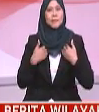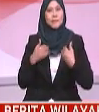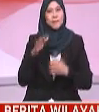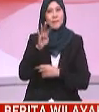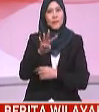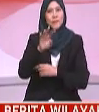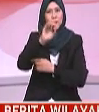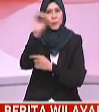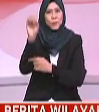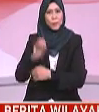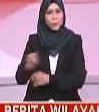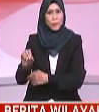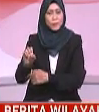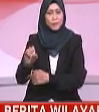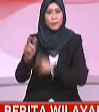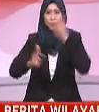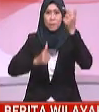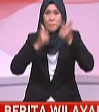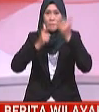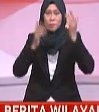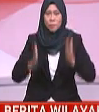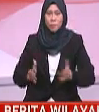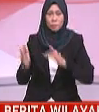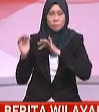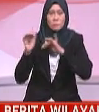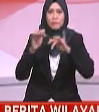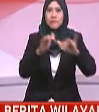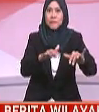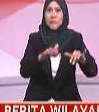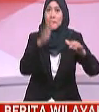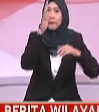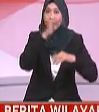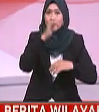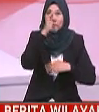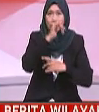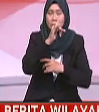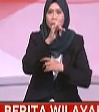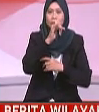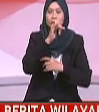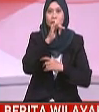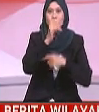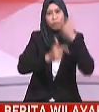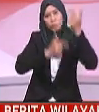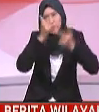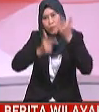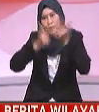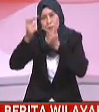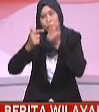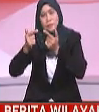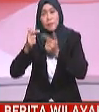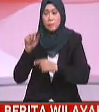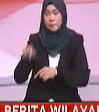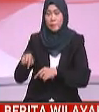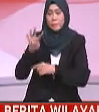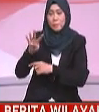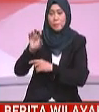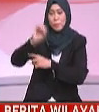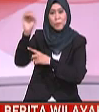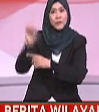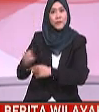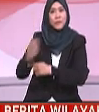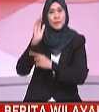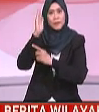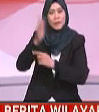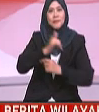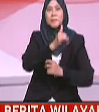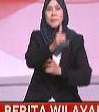40% pelancong yang hadir ke Negeri Melaka ini, yang datang ke Negeri Melaka ini, 40% akan datang